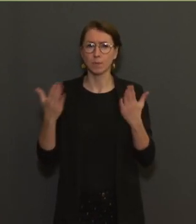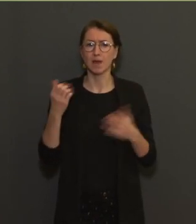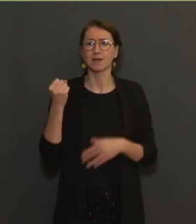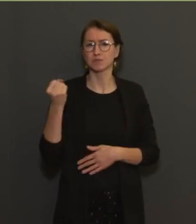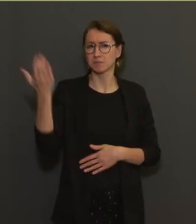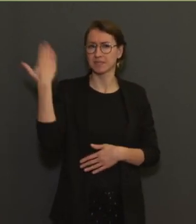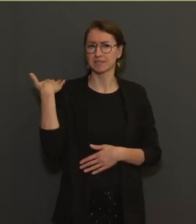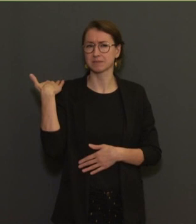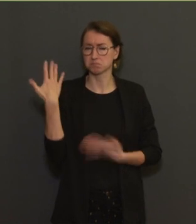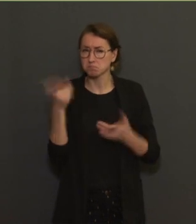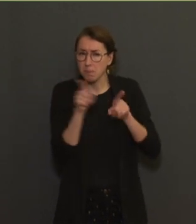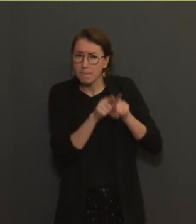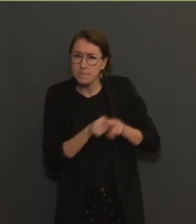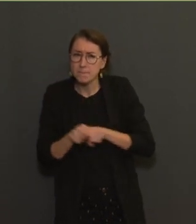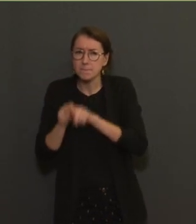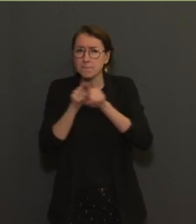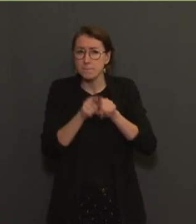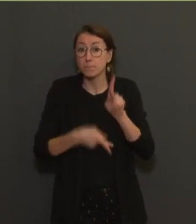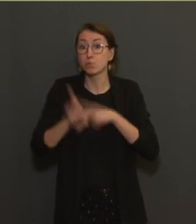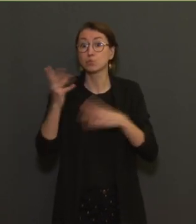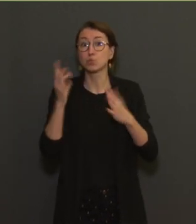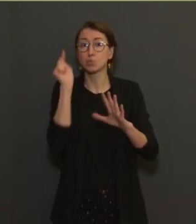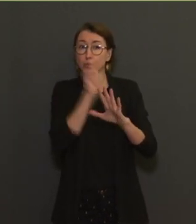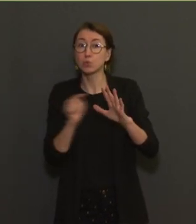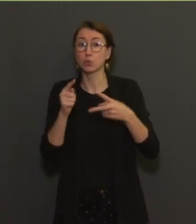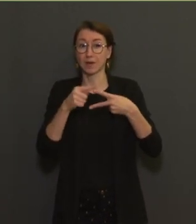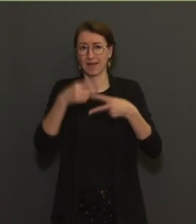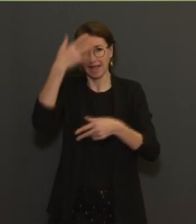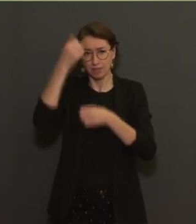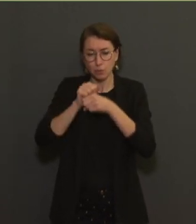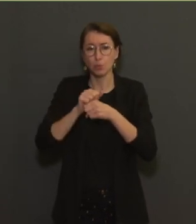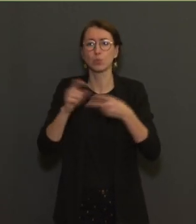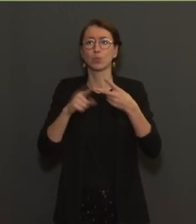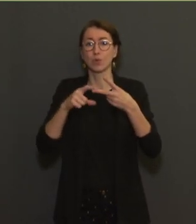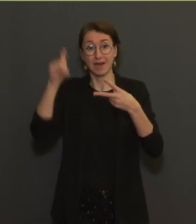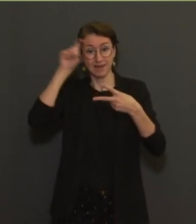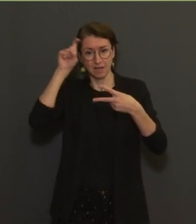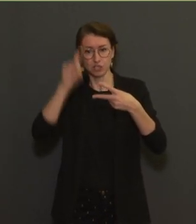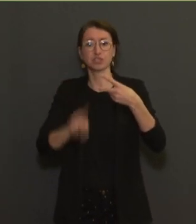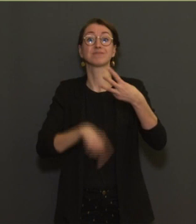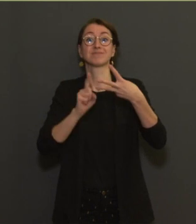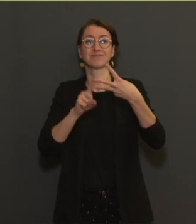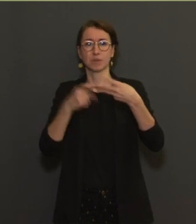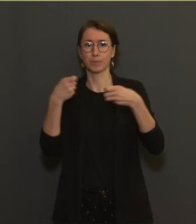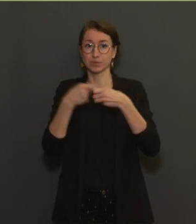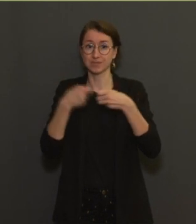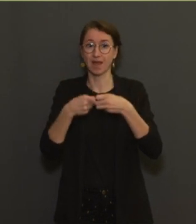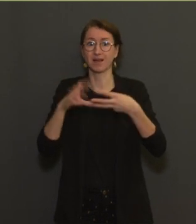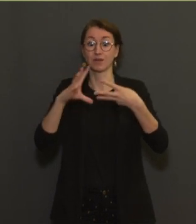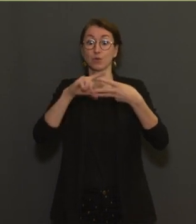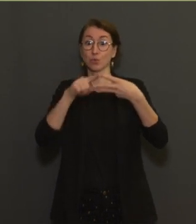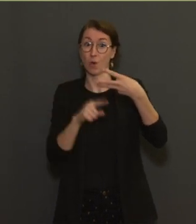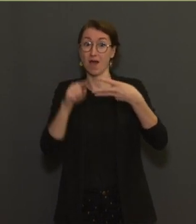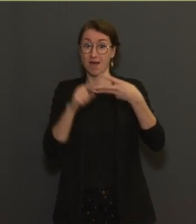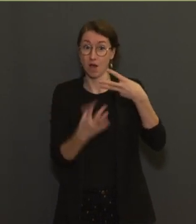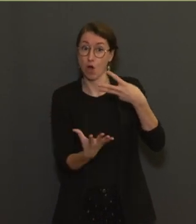de la province du Hainaut, de la province de Liège et de la région de Bruxelles-Capitale, qui forment maintenant une